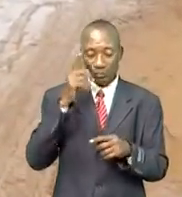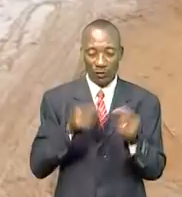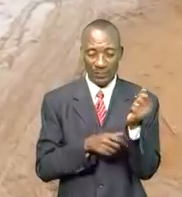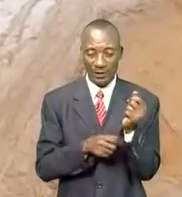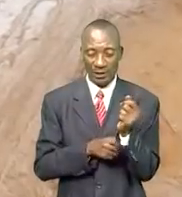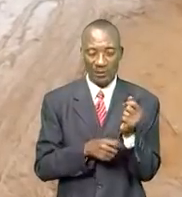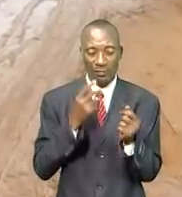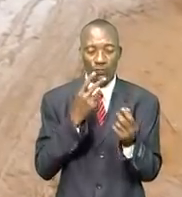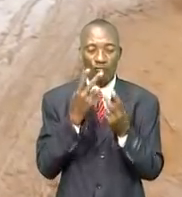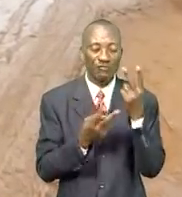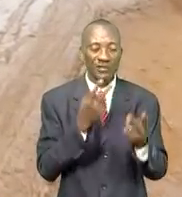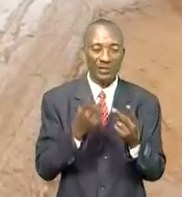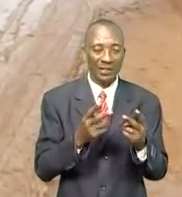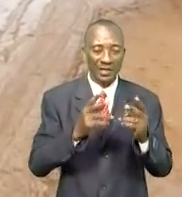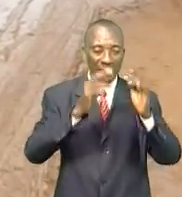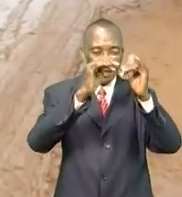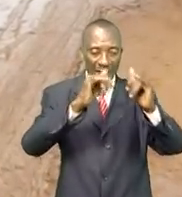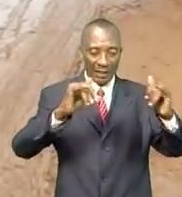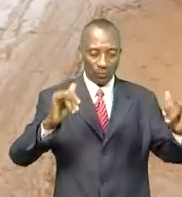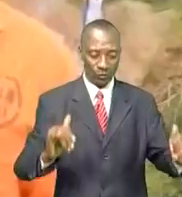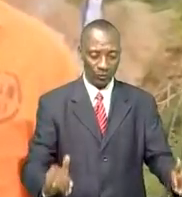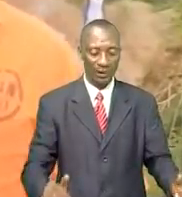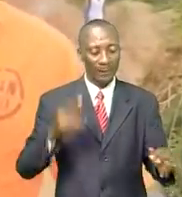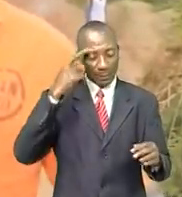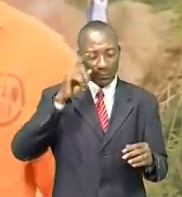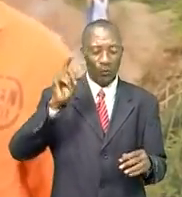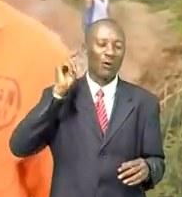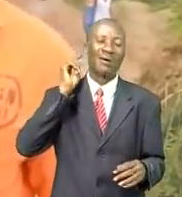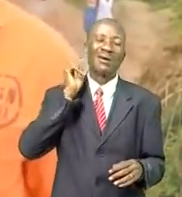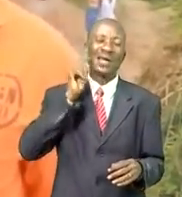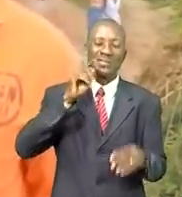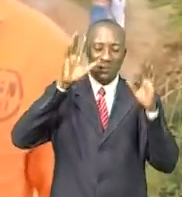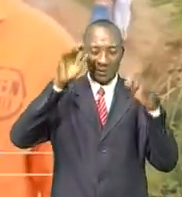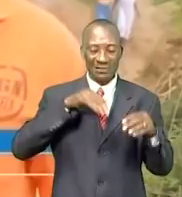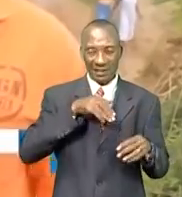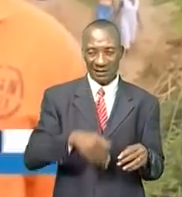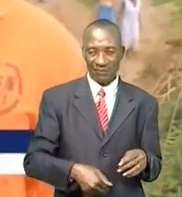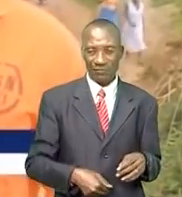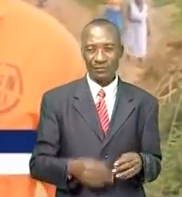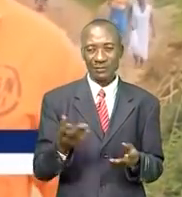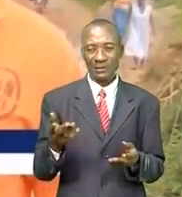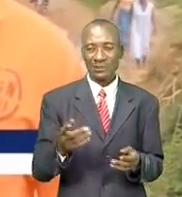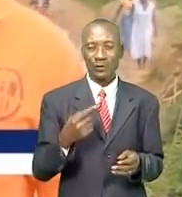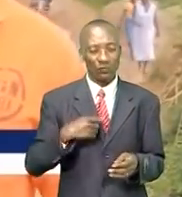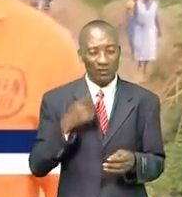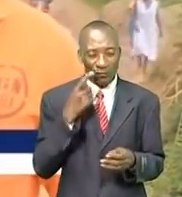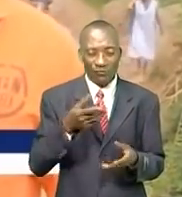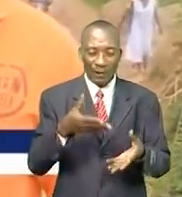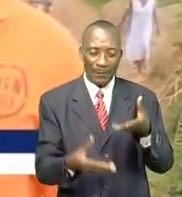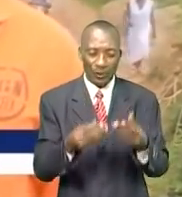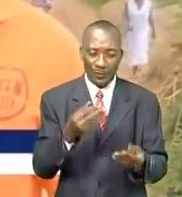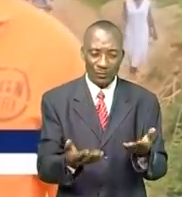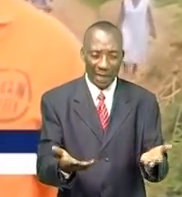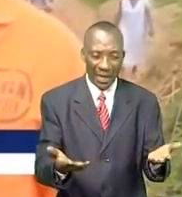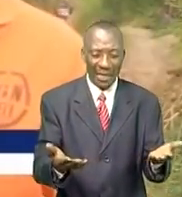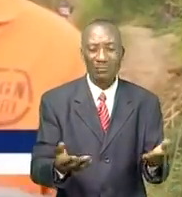sommes entre Skam et Ntomboyanga, où il y a eu des bourbiers impossibles, et c'est ça que là où je suis en train